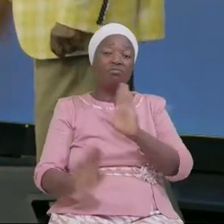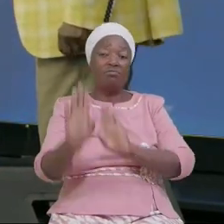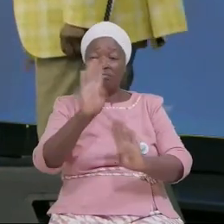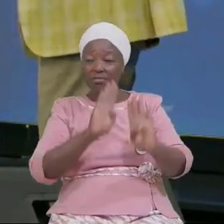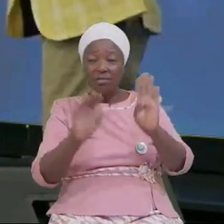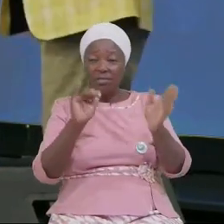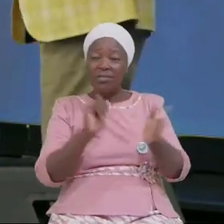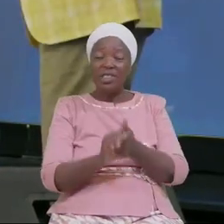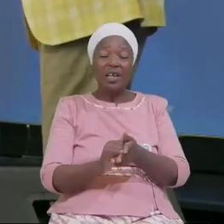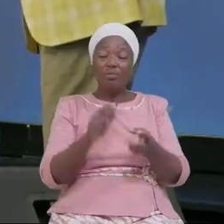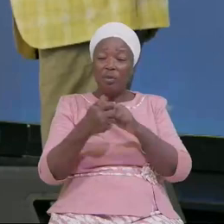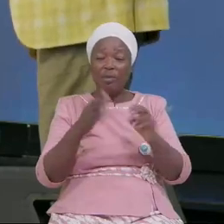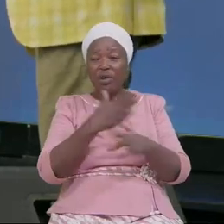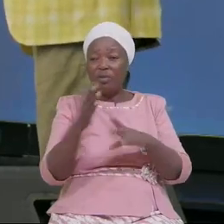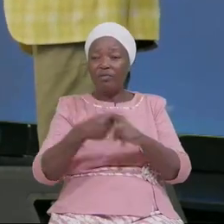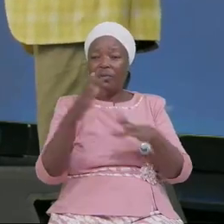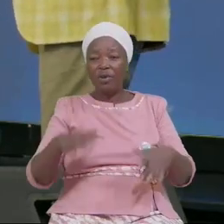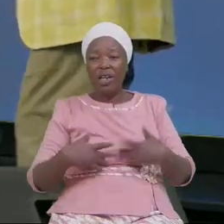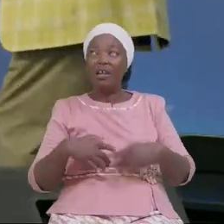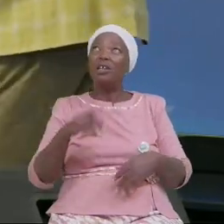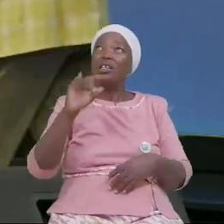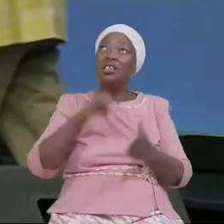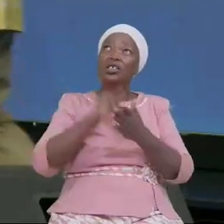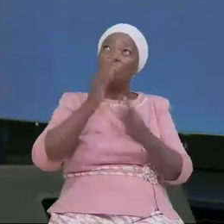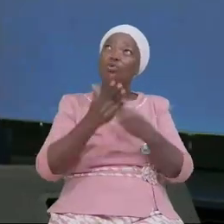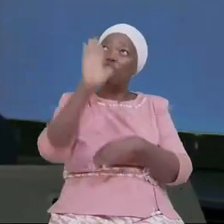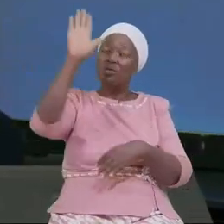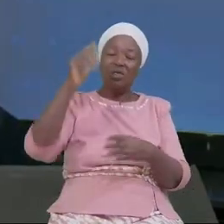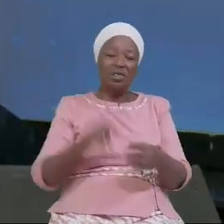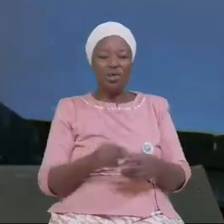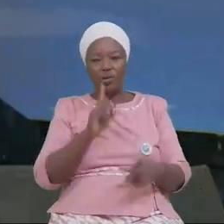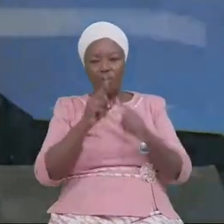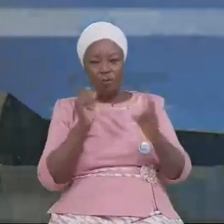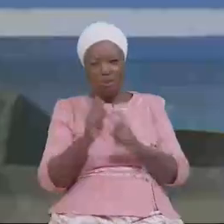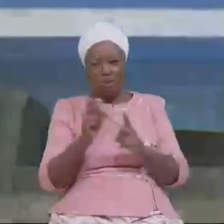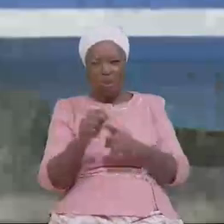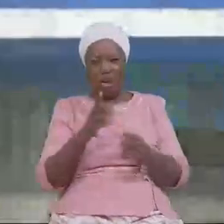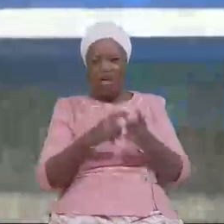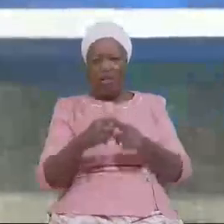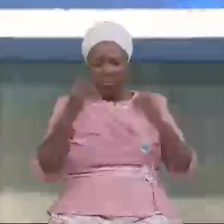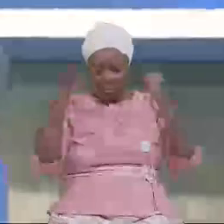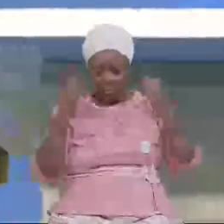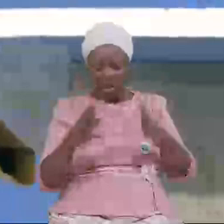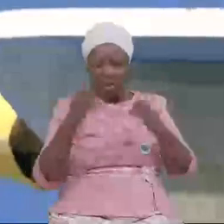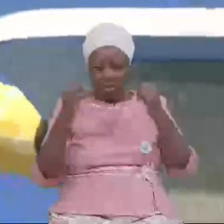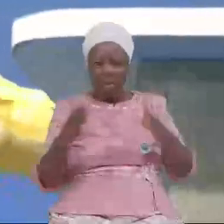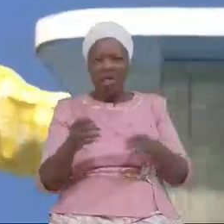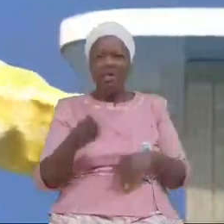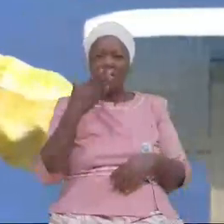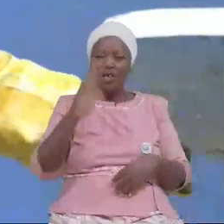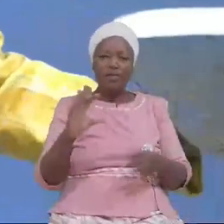chasser cela de votre vie, c'est par la parole déclarée. Et la légion de démons, de pouvoirs maléfiques